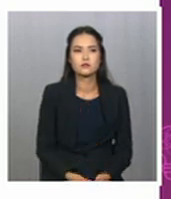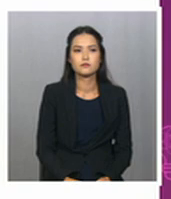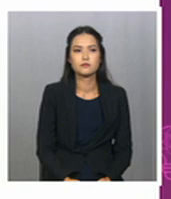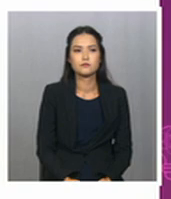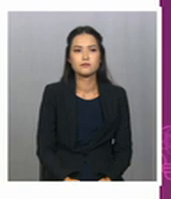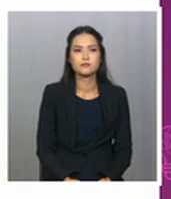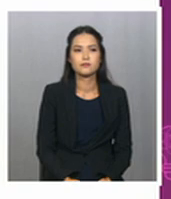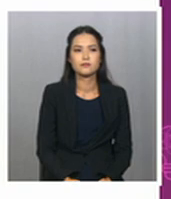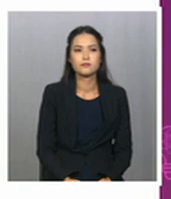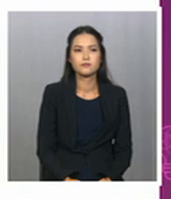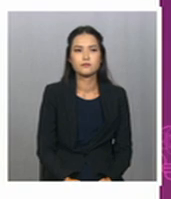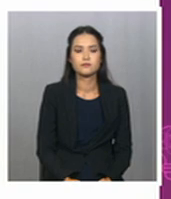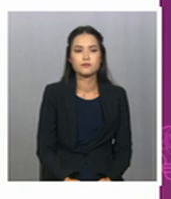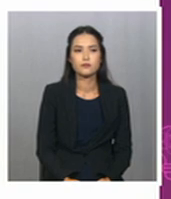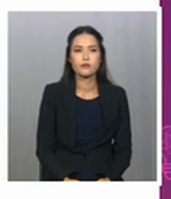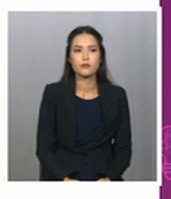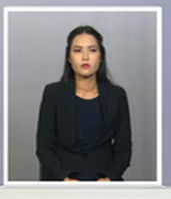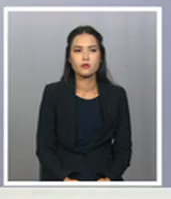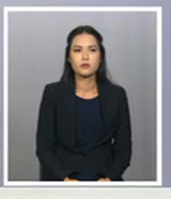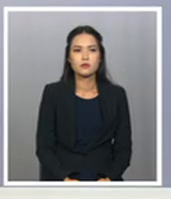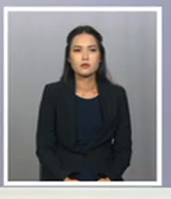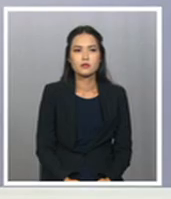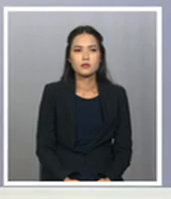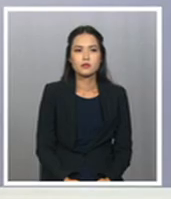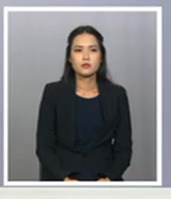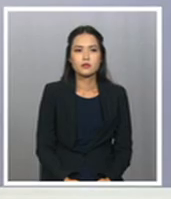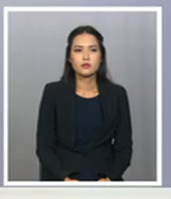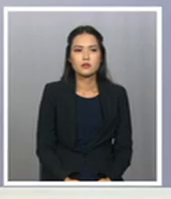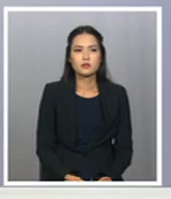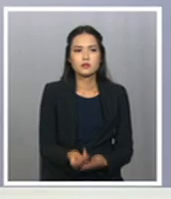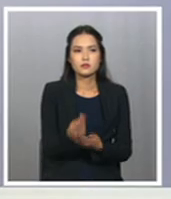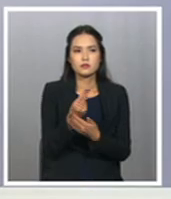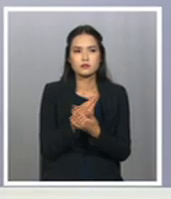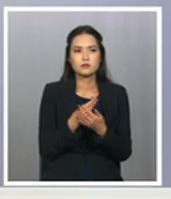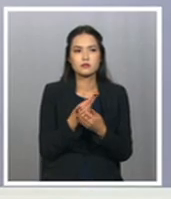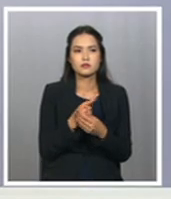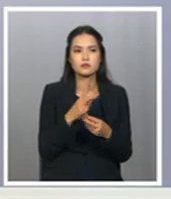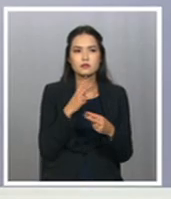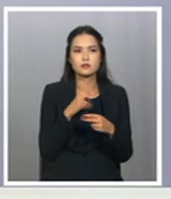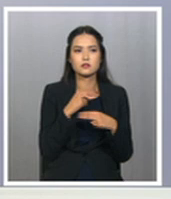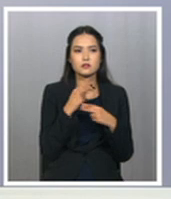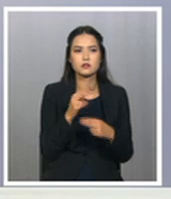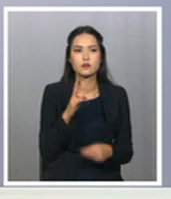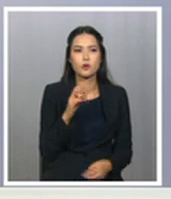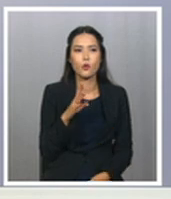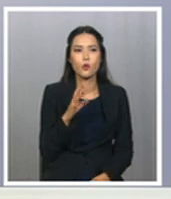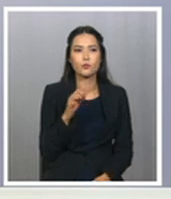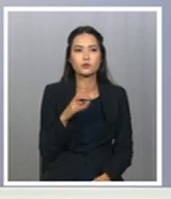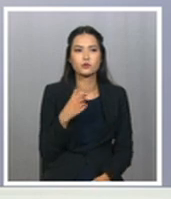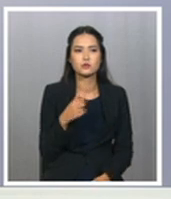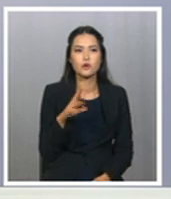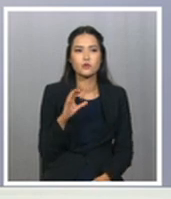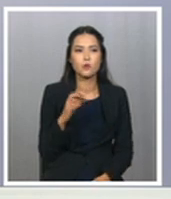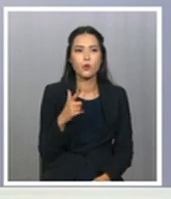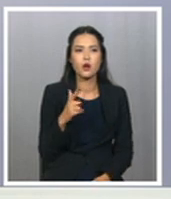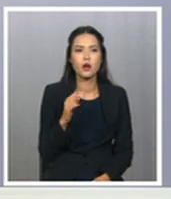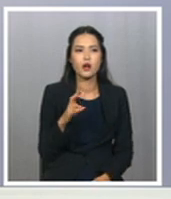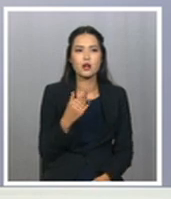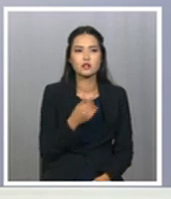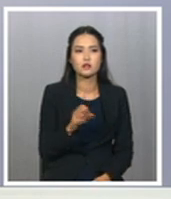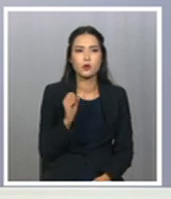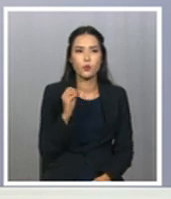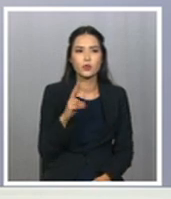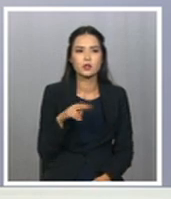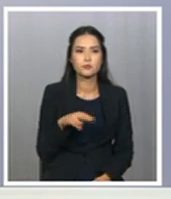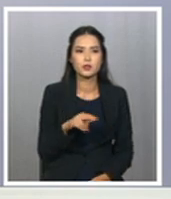Суретке назар аударайық. Сектор берілген, және оның доғасының ұзындығы 12 пи, және